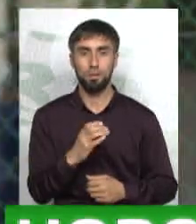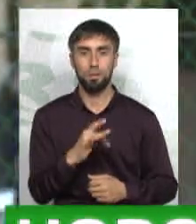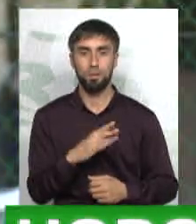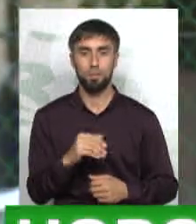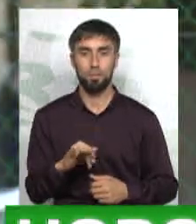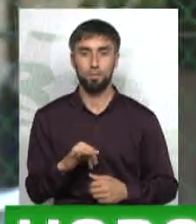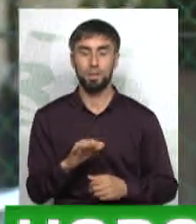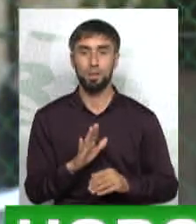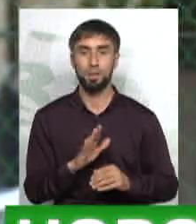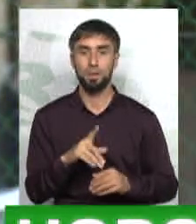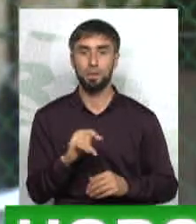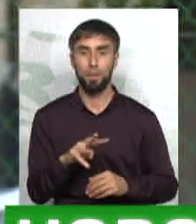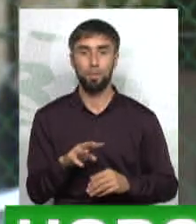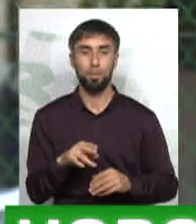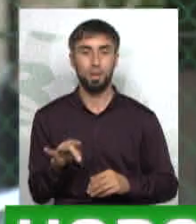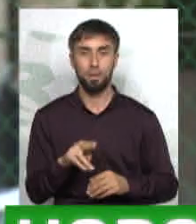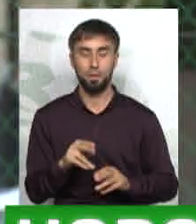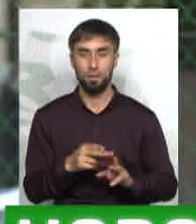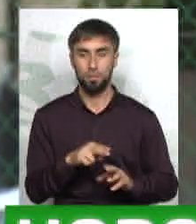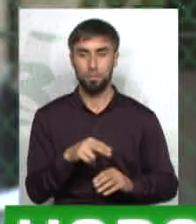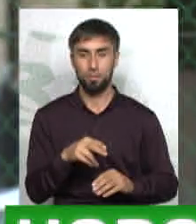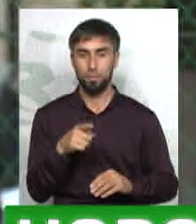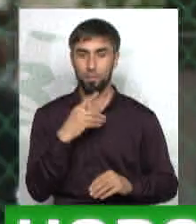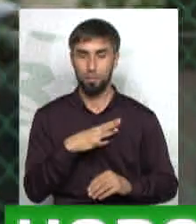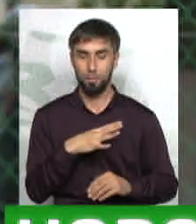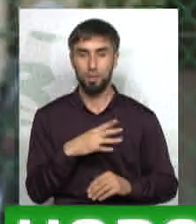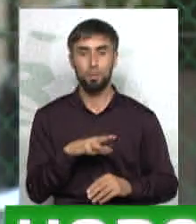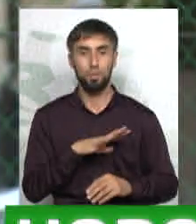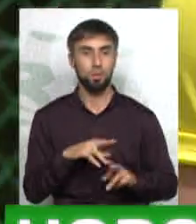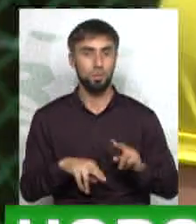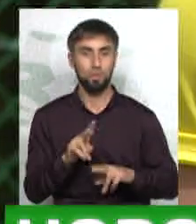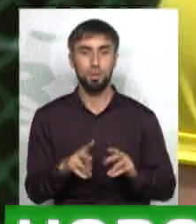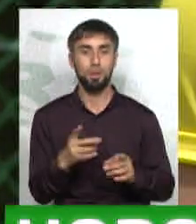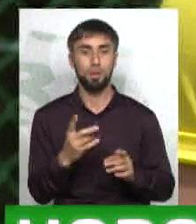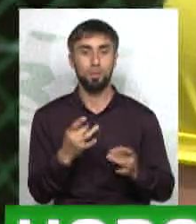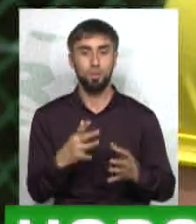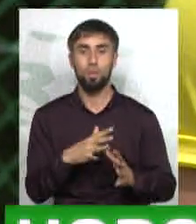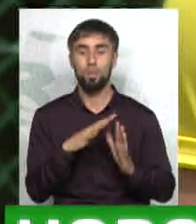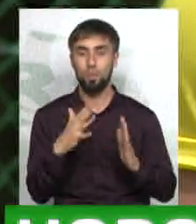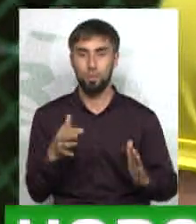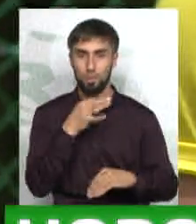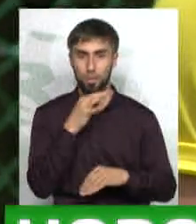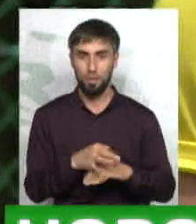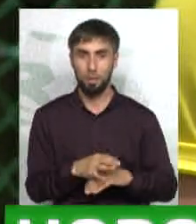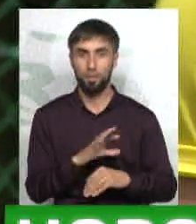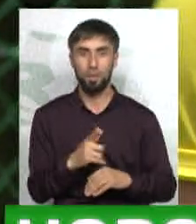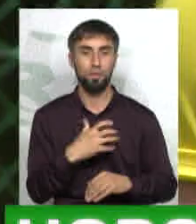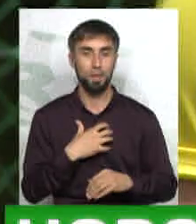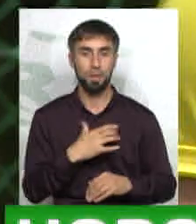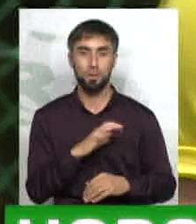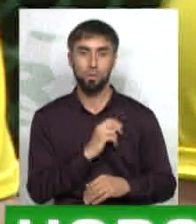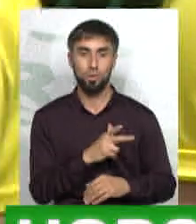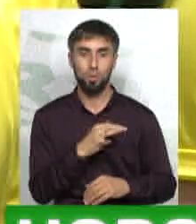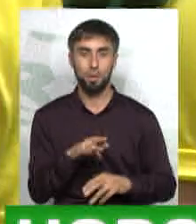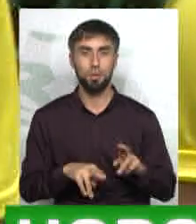средствами. Зампред правительства региона Тимур Фатахов отметил, быть строителем непросто. Огромная ответственность, ведь важные